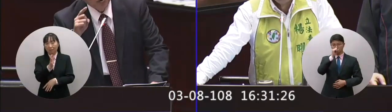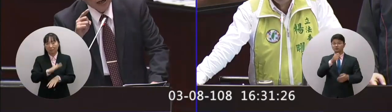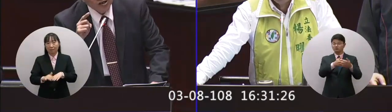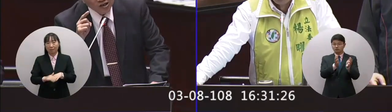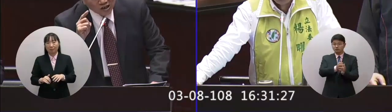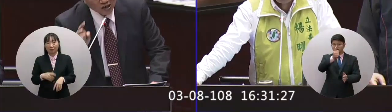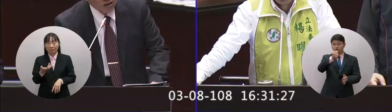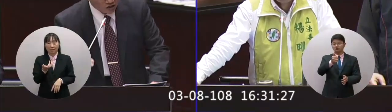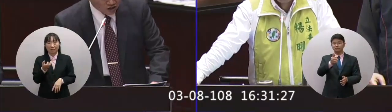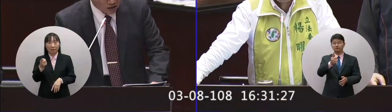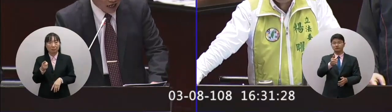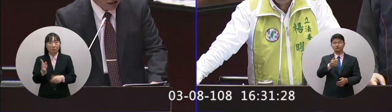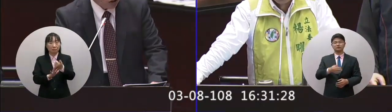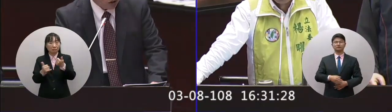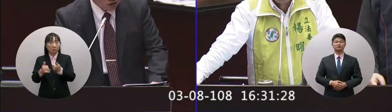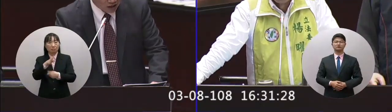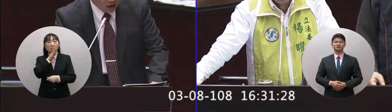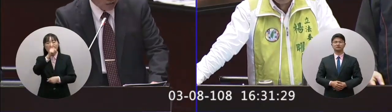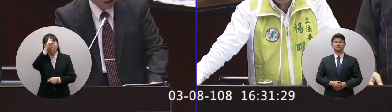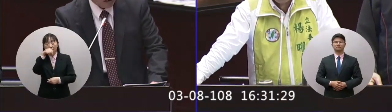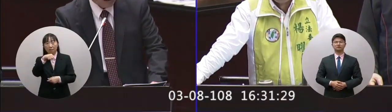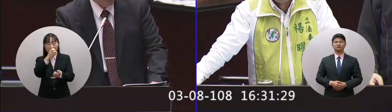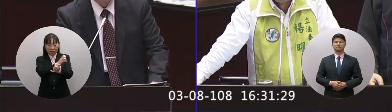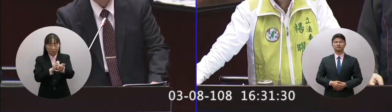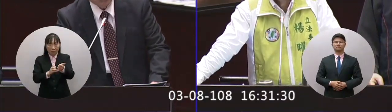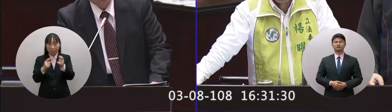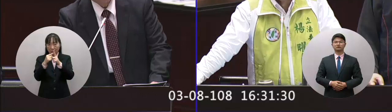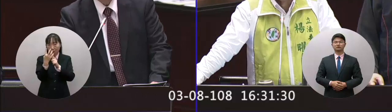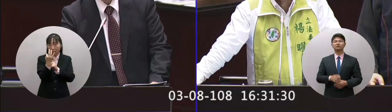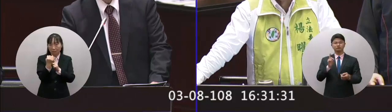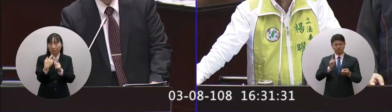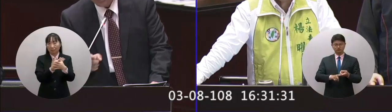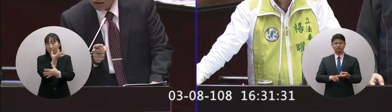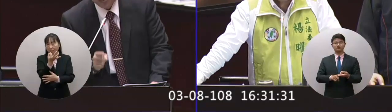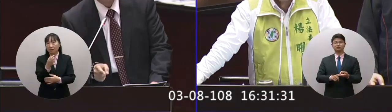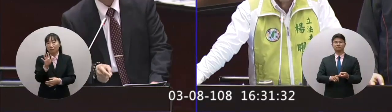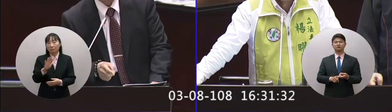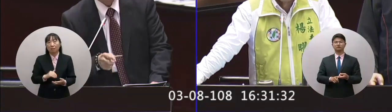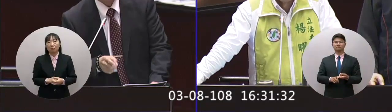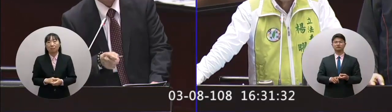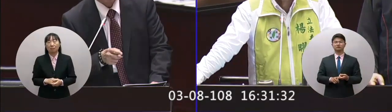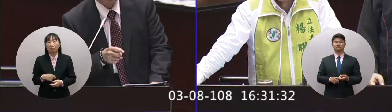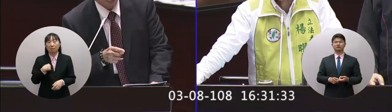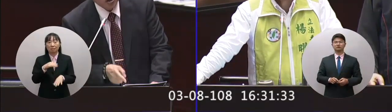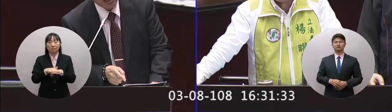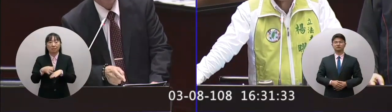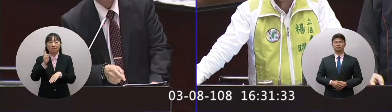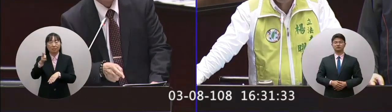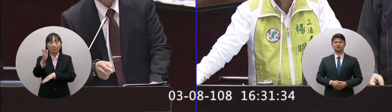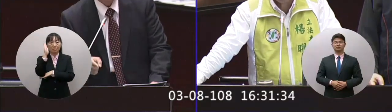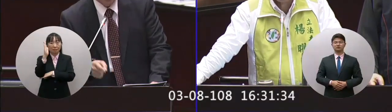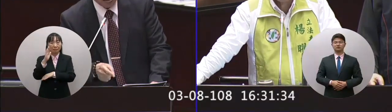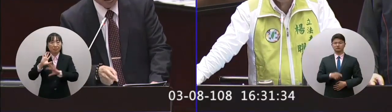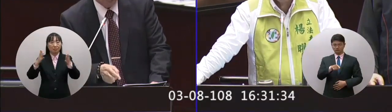长， 刚刚委员可能期待的就是离岛名额跟离岛的奖学金。 对对对对。 那这个部分呢，我会请我们国营事